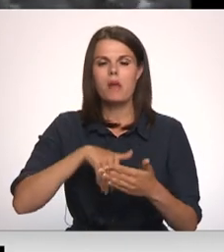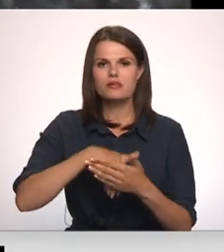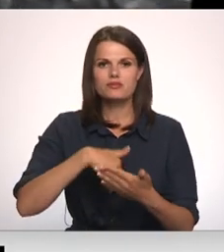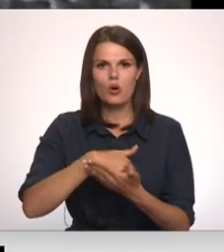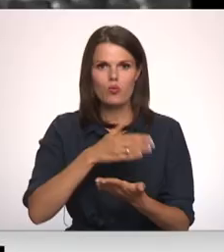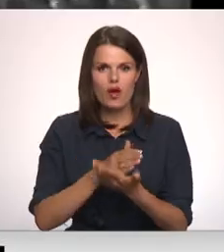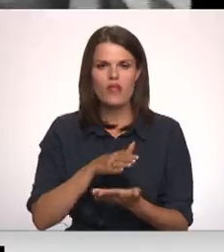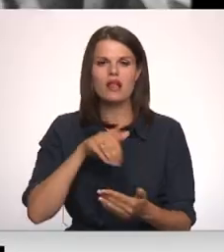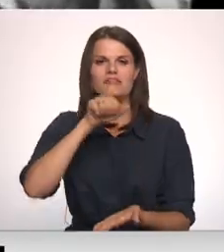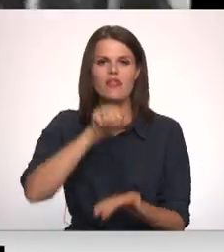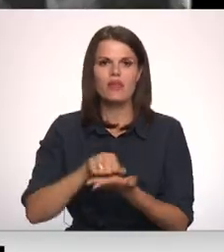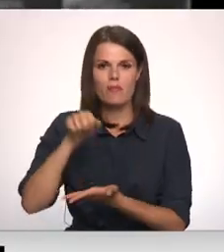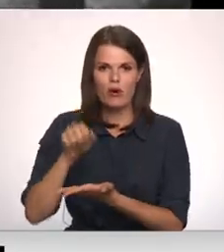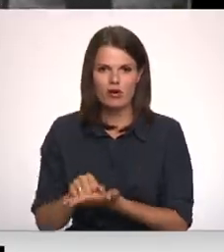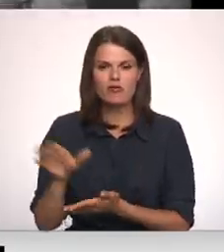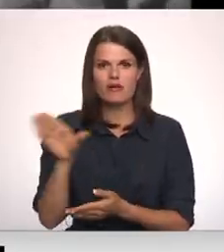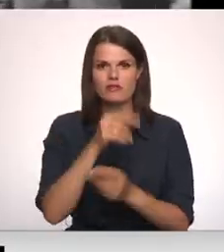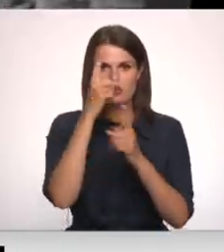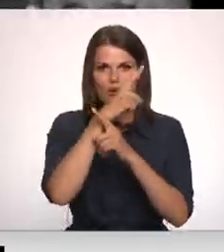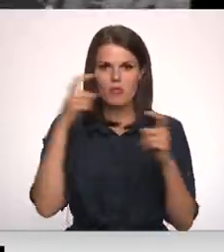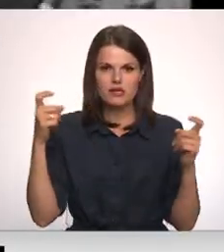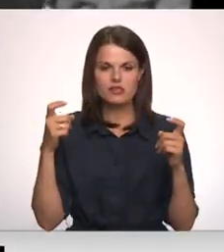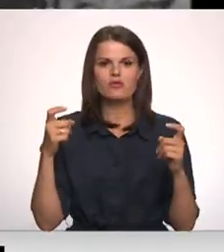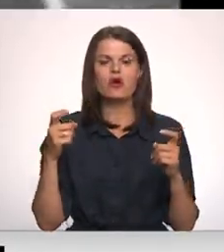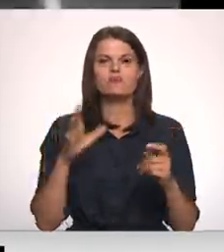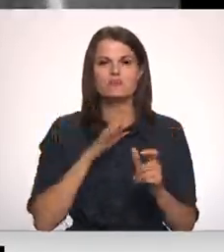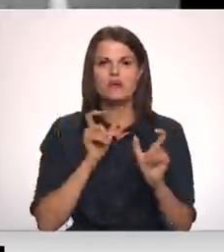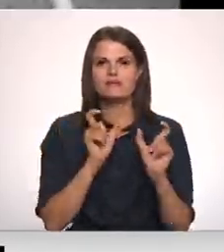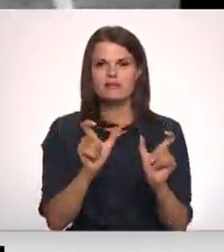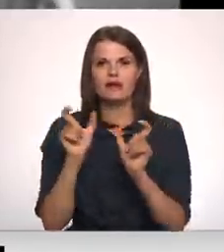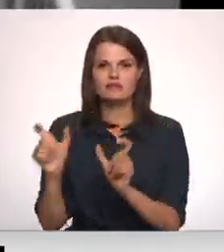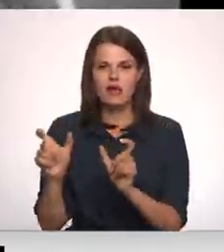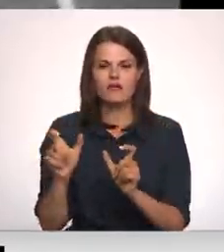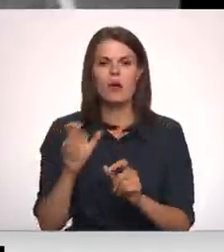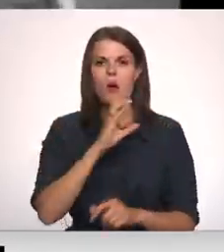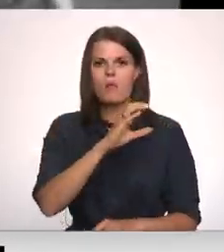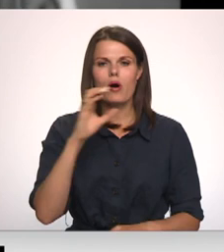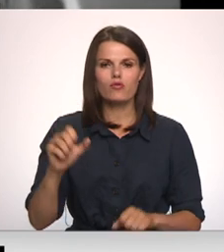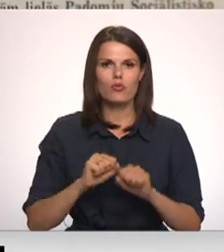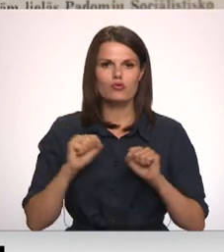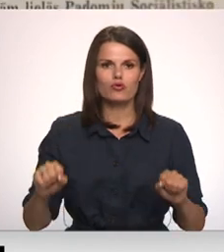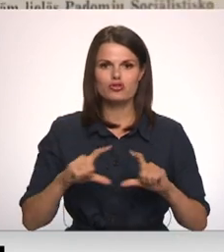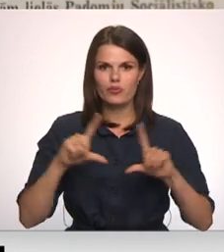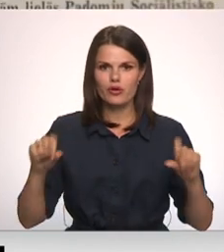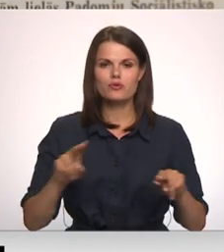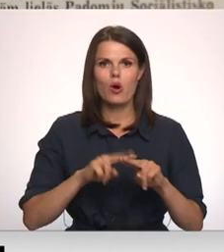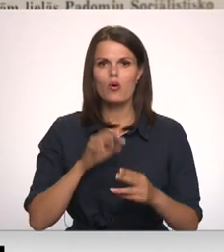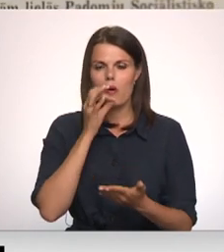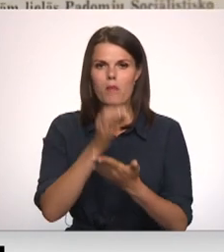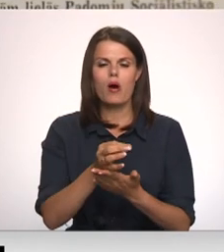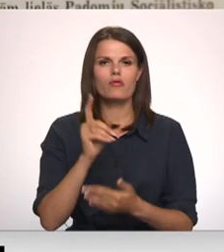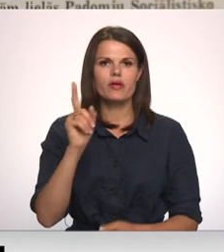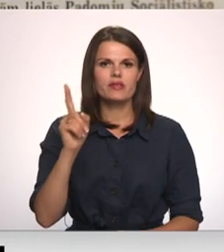Visas turpmākās ziņas un paziņojumi Latvijas masu informācijas līdzekļos tika cenzēti no padomju drošības iestāžu puses un pauda tikai padomju